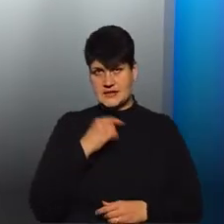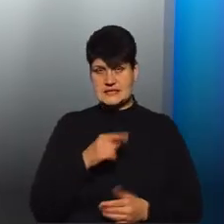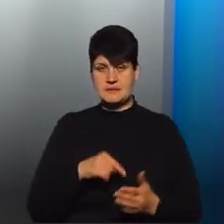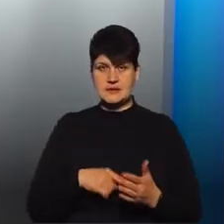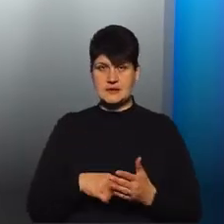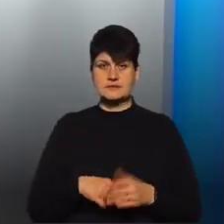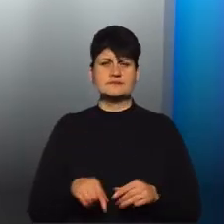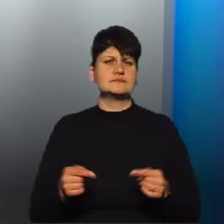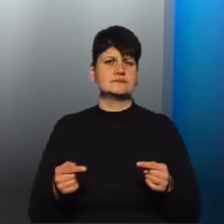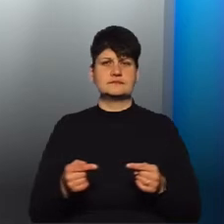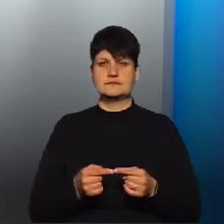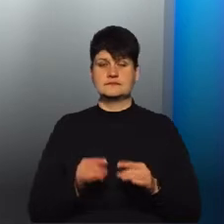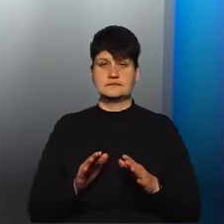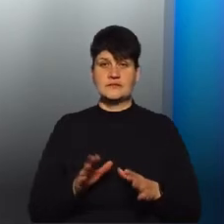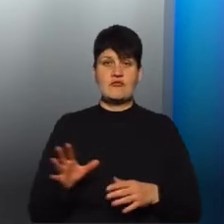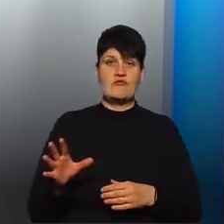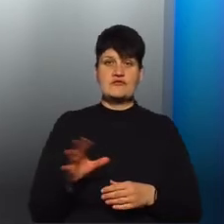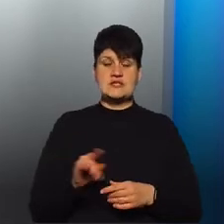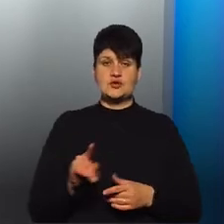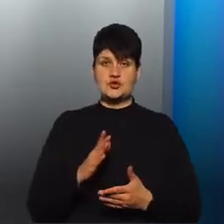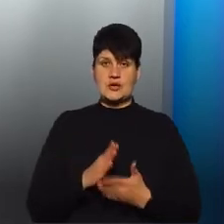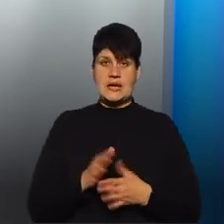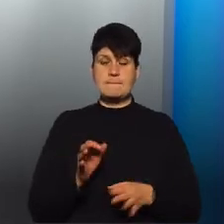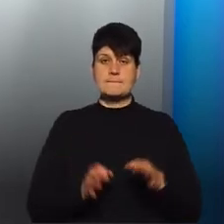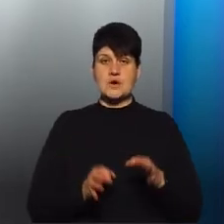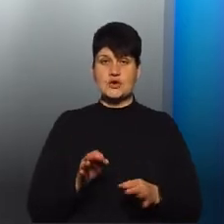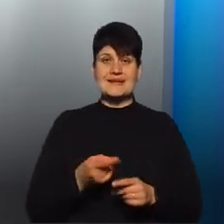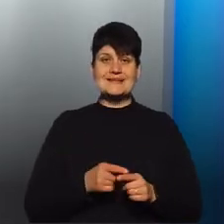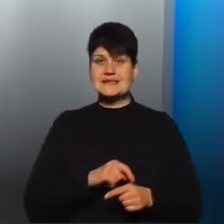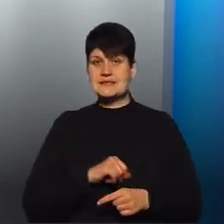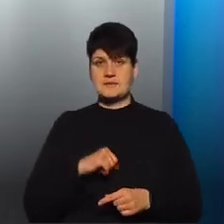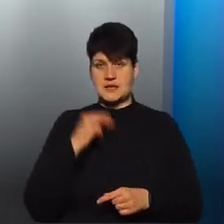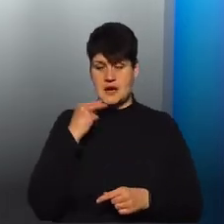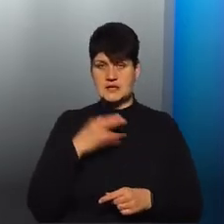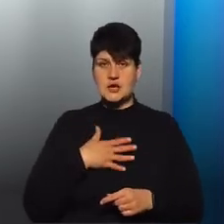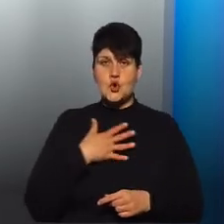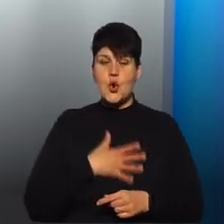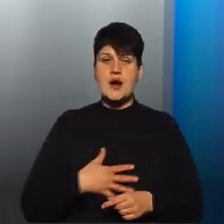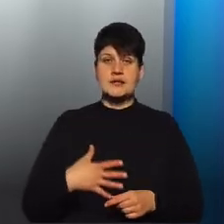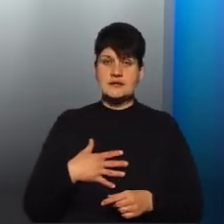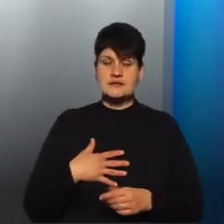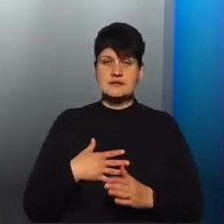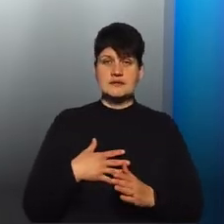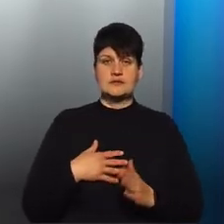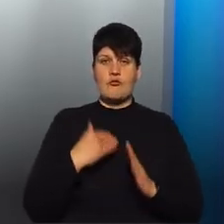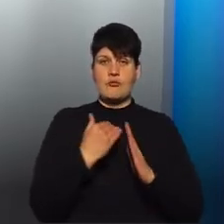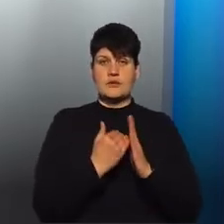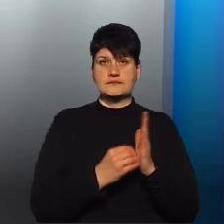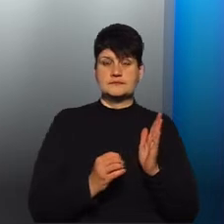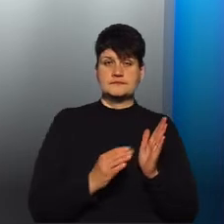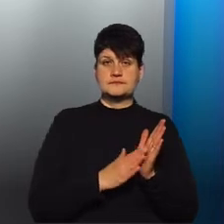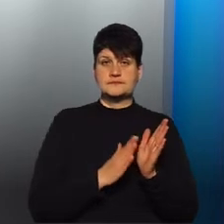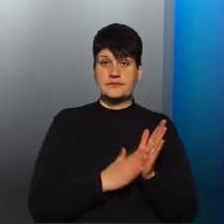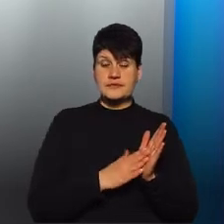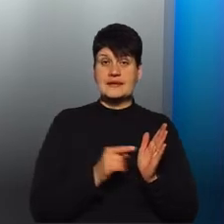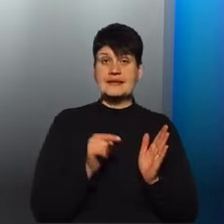Однозначно, все, що є природньо, це найкраще, тому що наш організм, він запрограмований так, що він сам